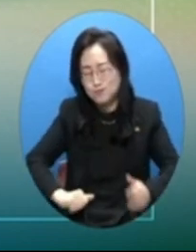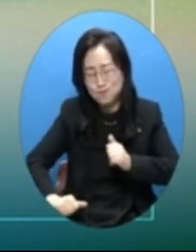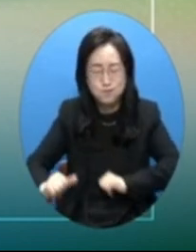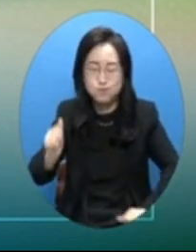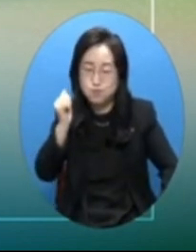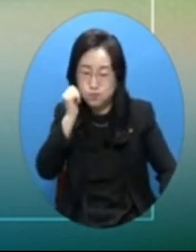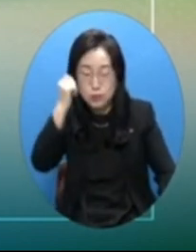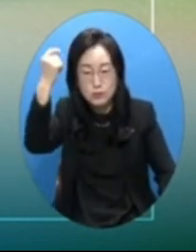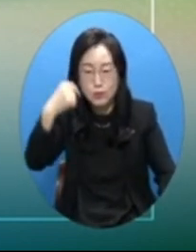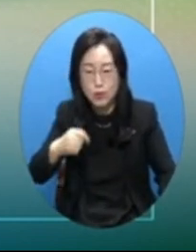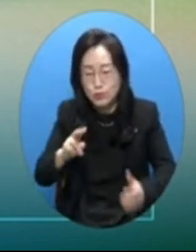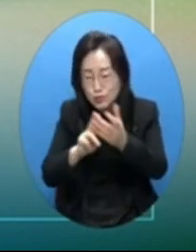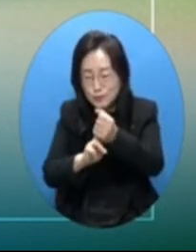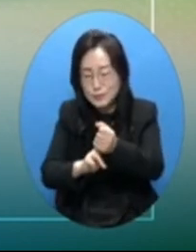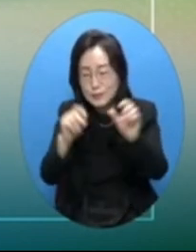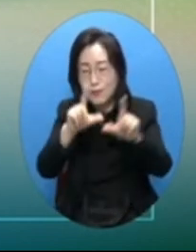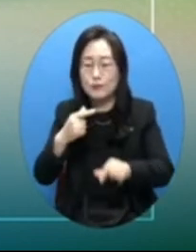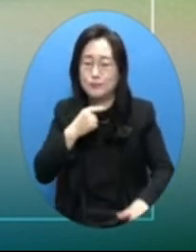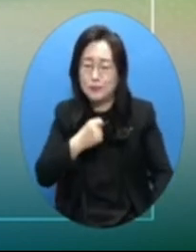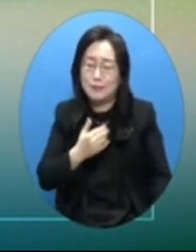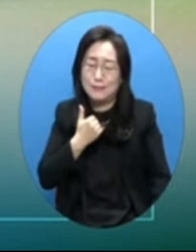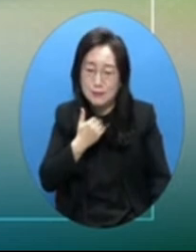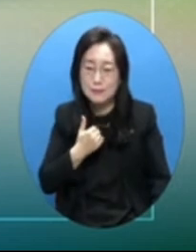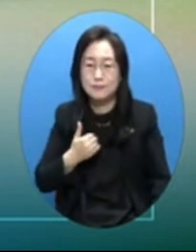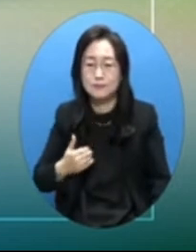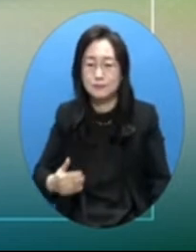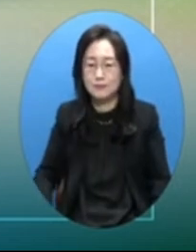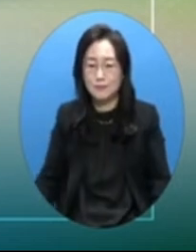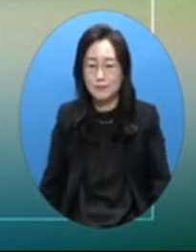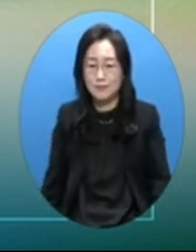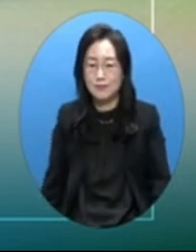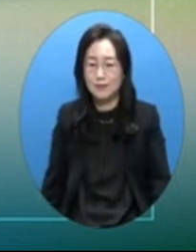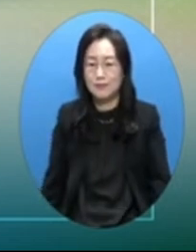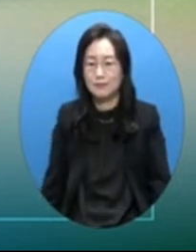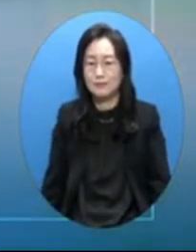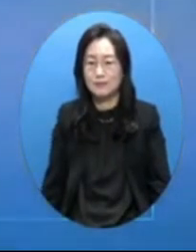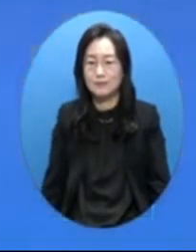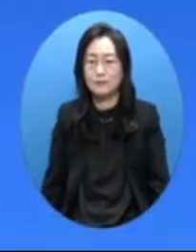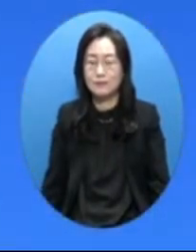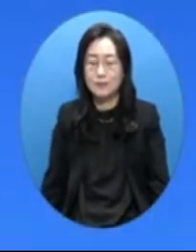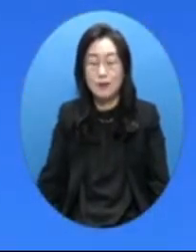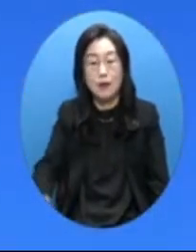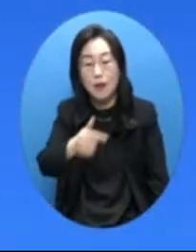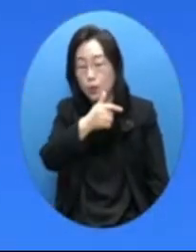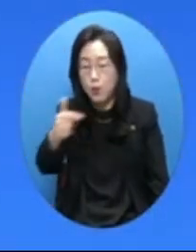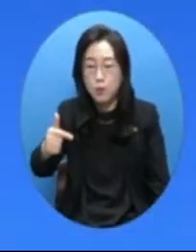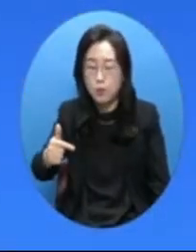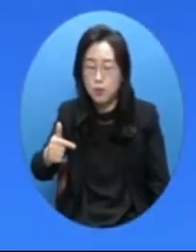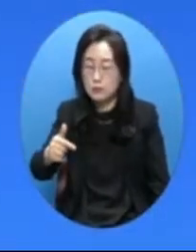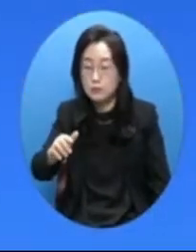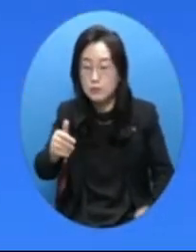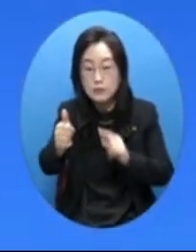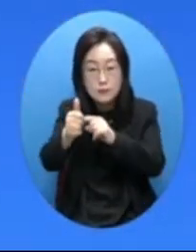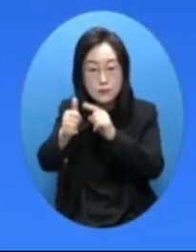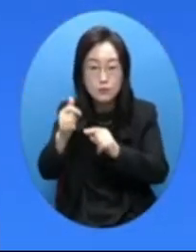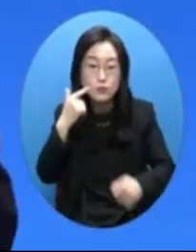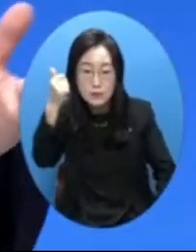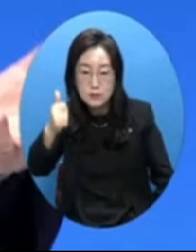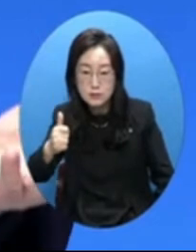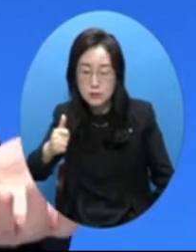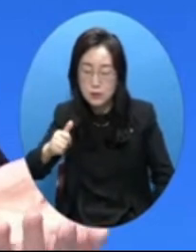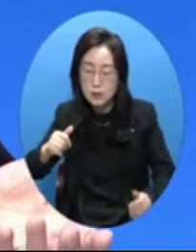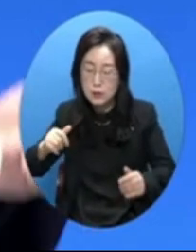느끼기도 했고 숨어 지내고 싶은 생각이 간절하기도 했습니다 얼마나 그가이 비평에 온통에서